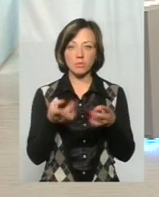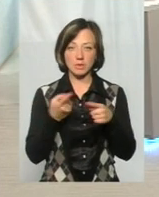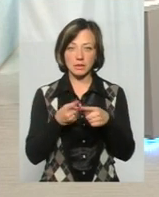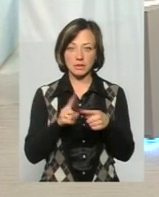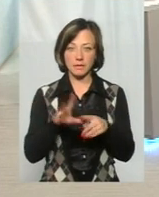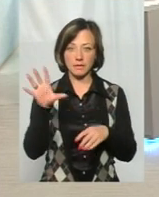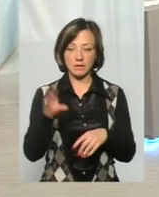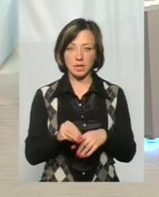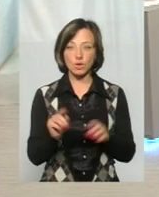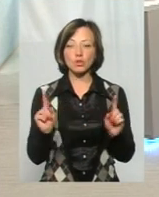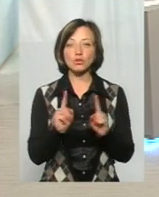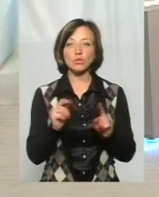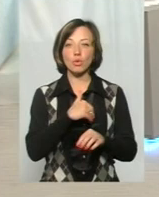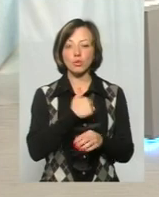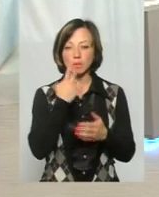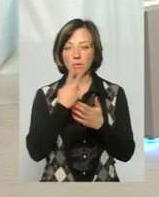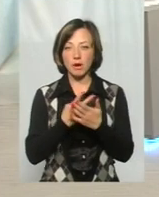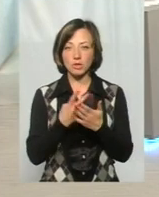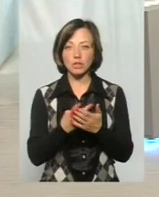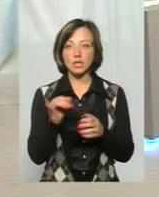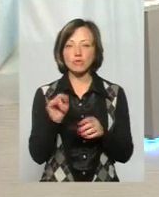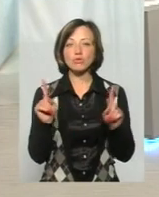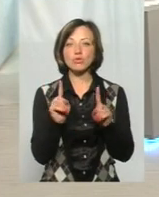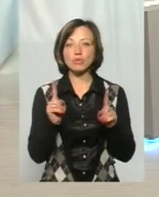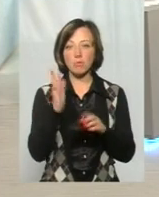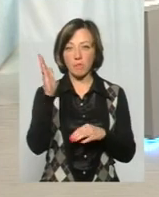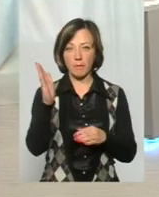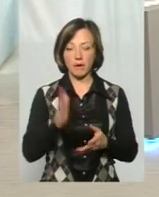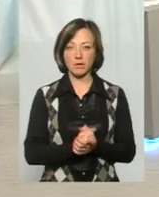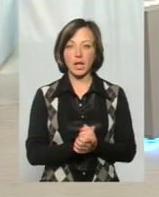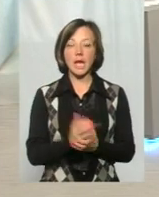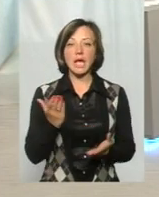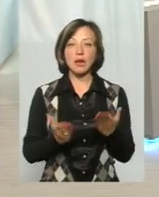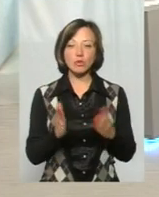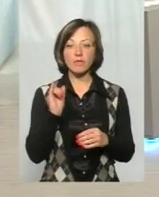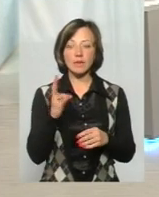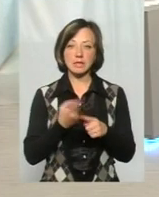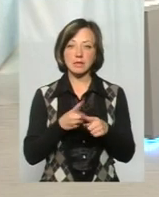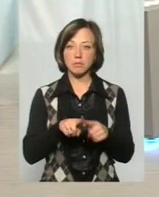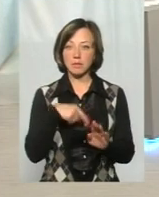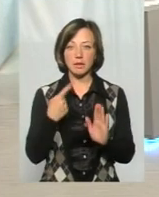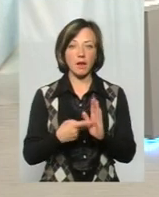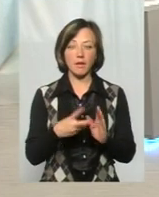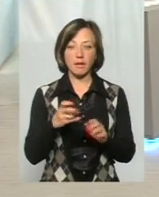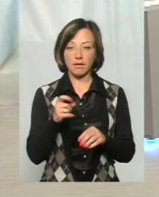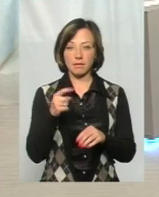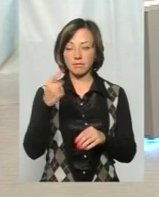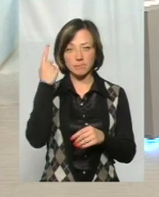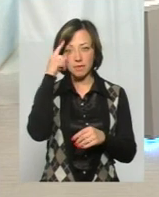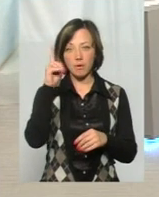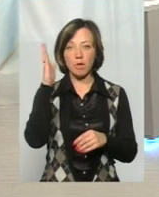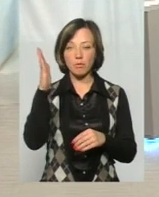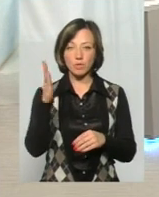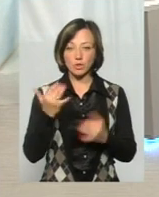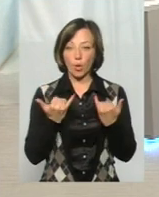потрібно це все, що він хоче бачити і що в нього попереду. Якщо він цим питанням не задасться в майбутньому,